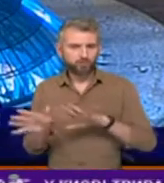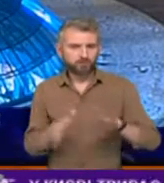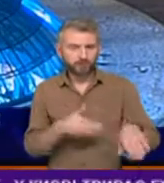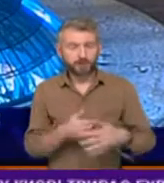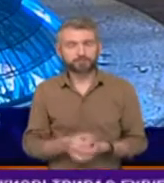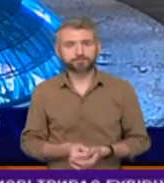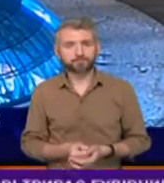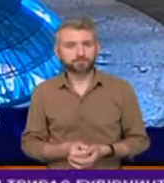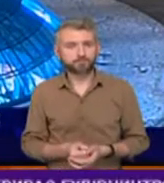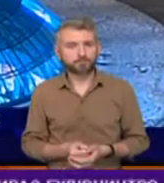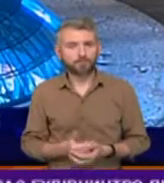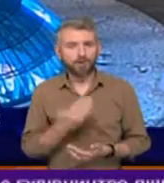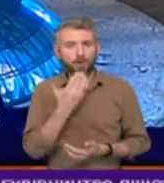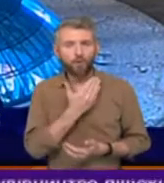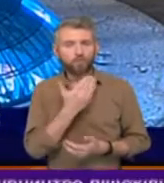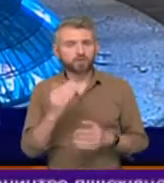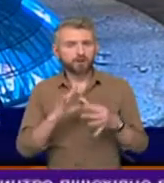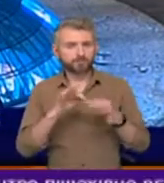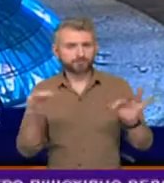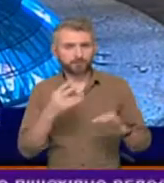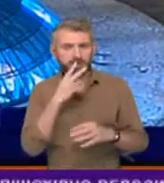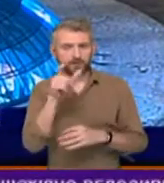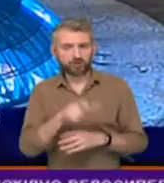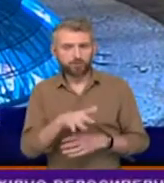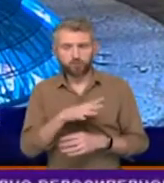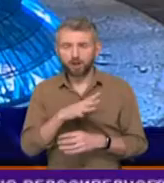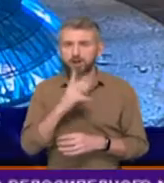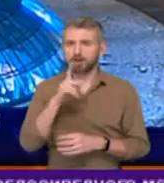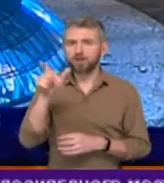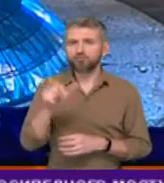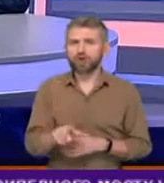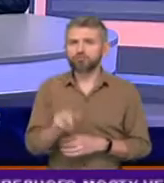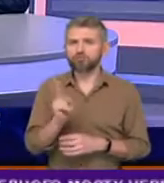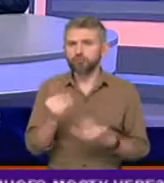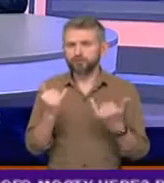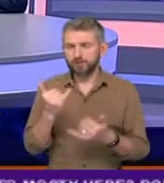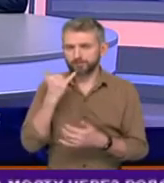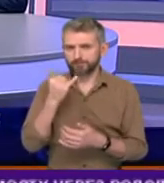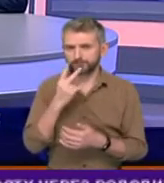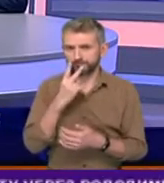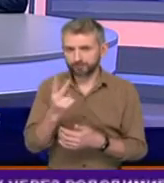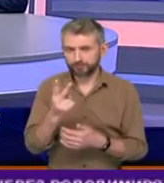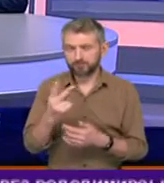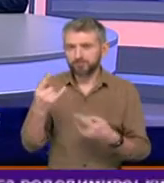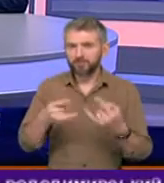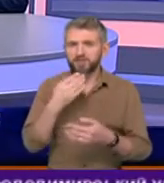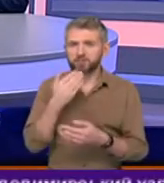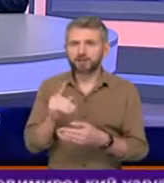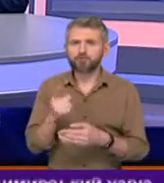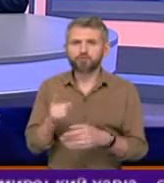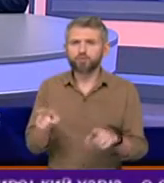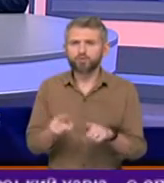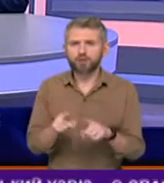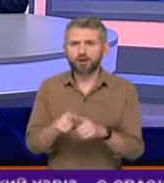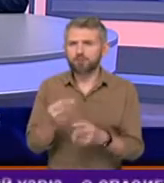Руслане, от остання сентенція нашого глядача була. Нагадаю, що глядач, хто тільки що долучився до ефіру, нагадаю, що глядач запитав, чому така є